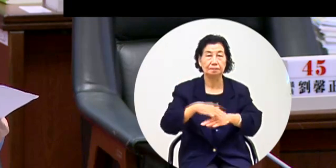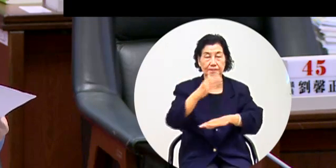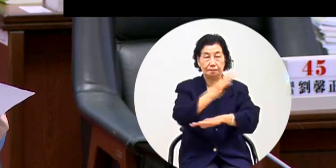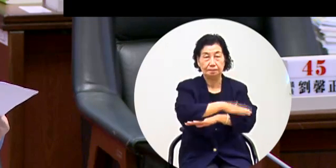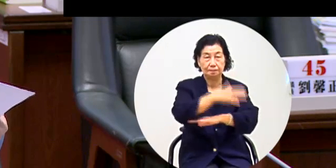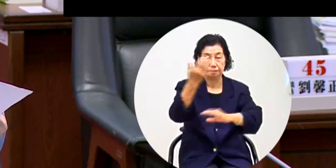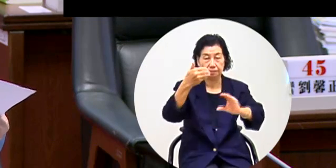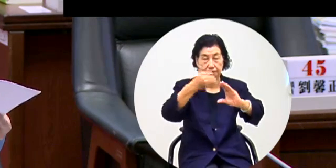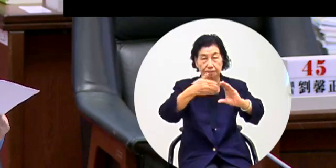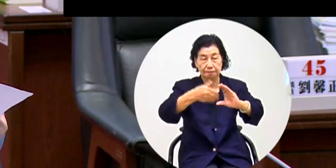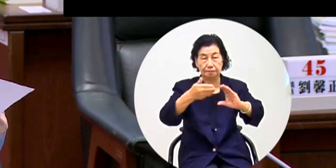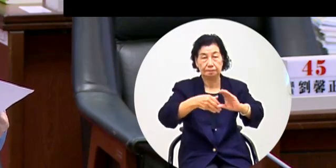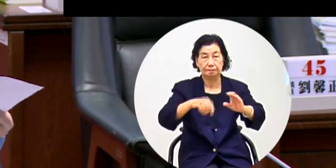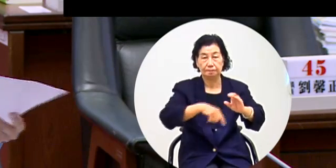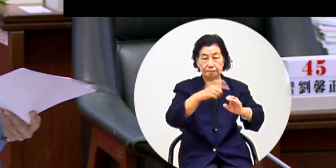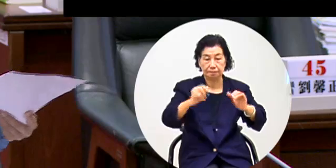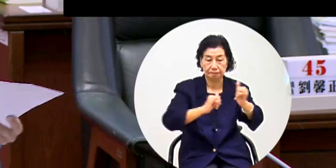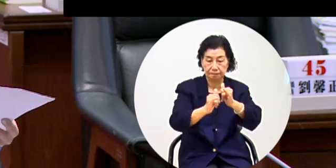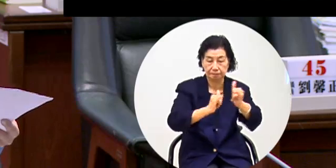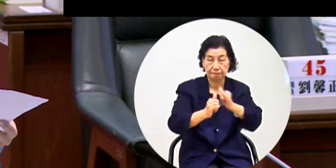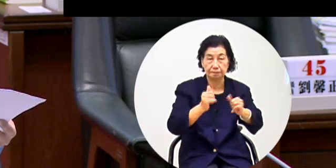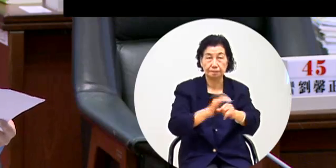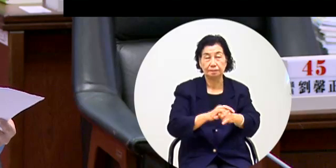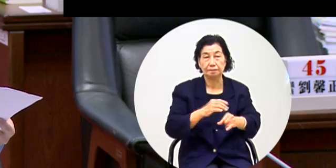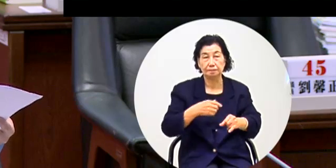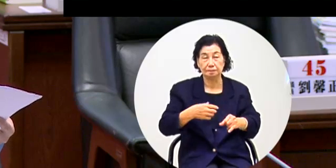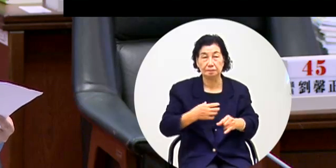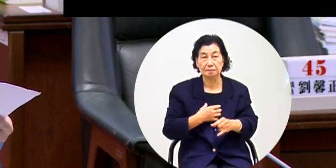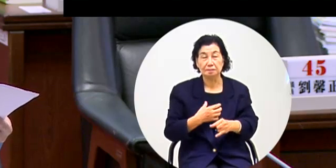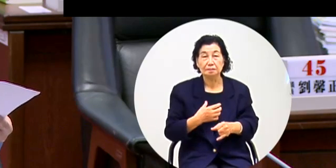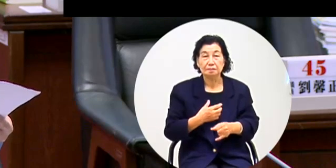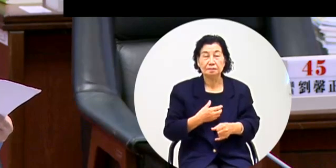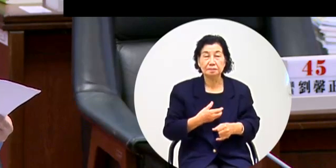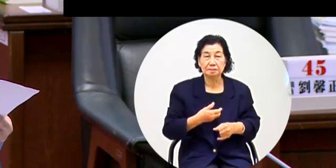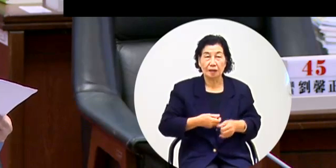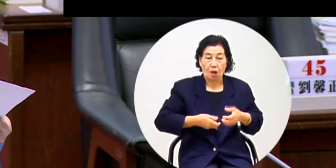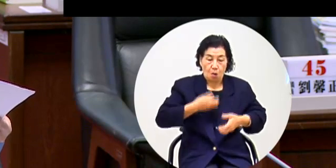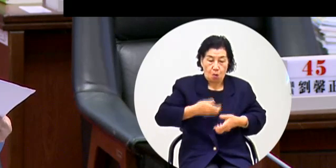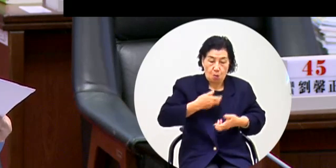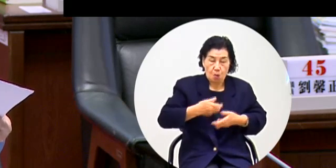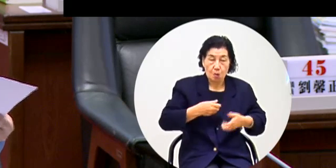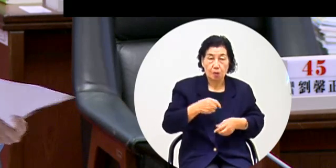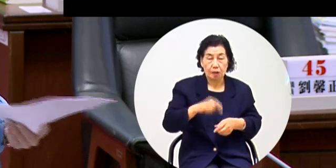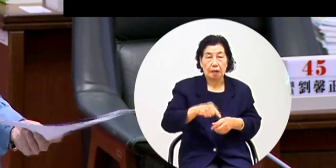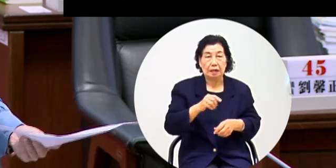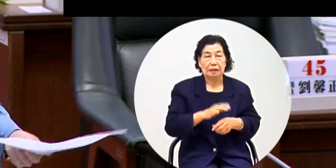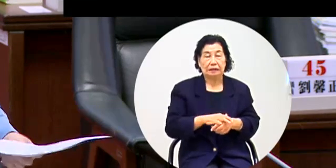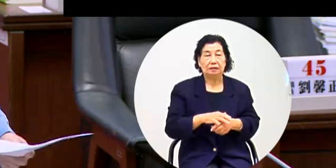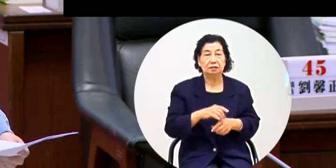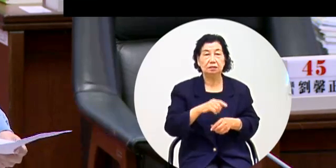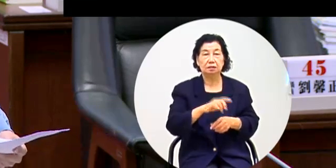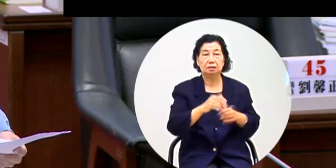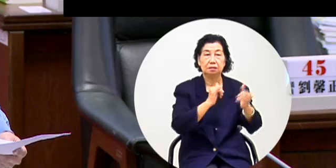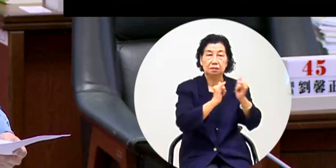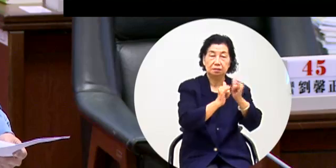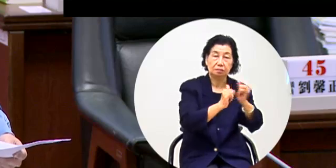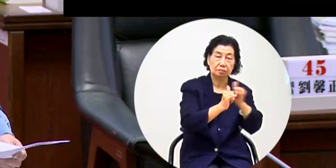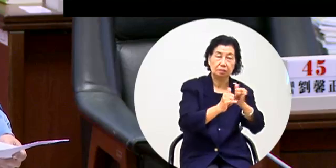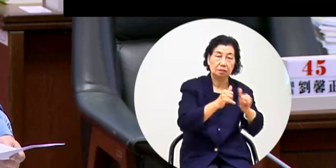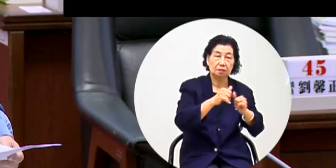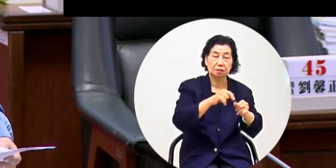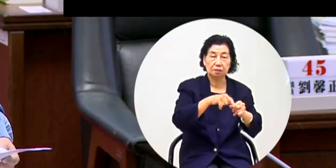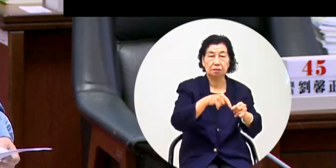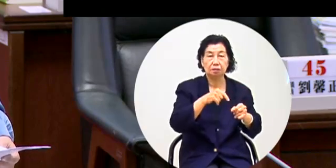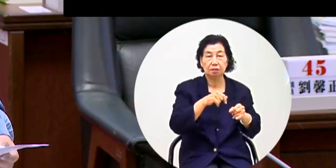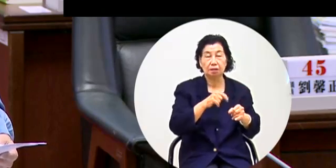心惶惶。所以我在这边讲，其实有时候也会觉得不舒服。但是我说真的，我在这上面质疑过多少次说，我觉得迁村